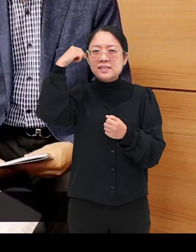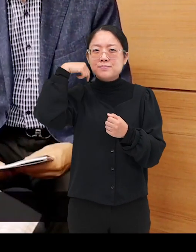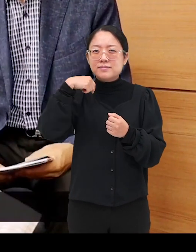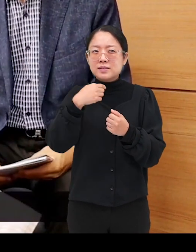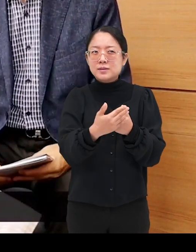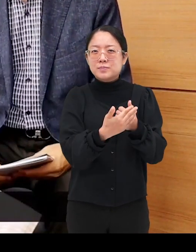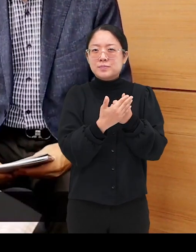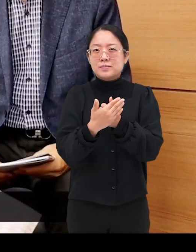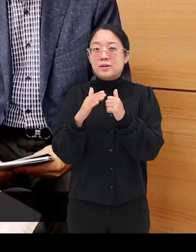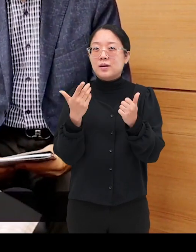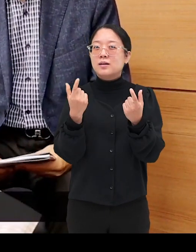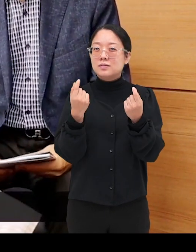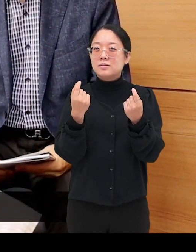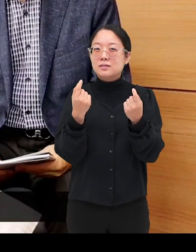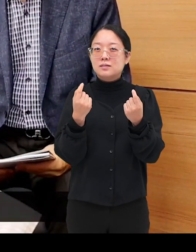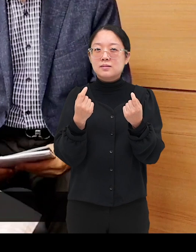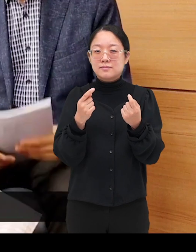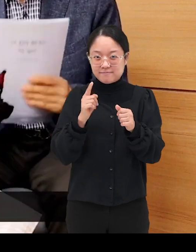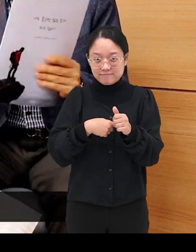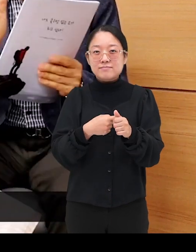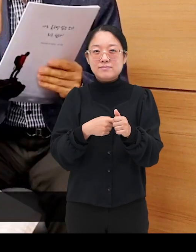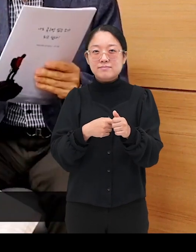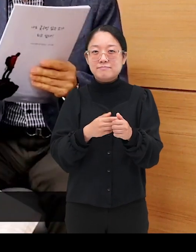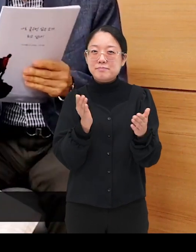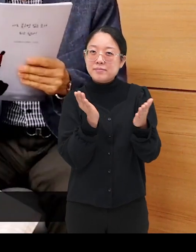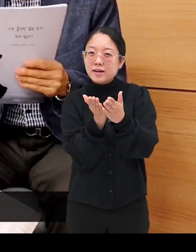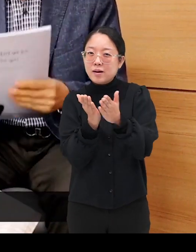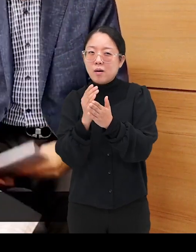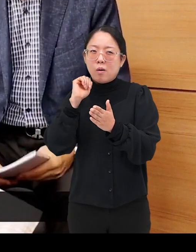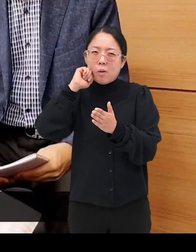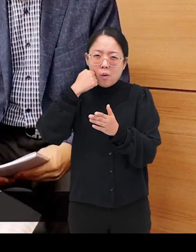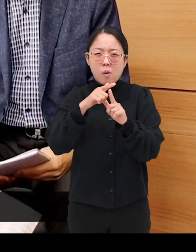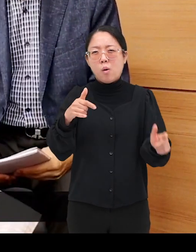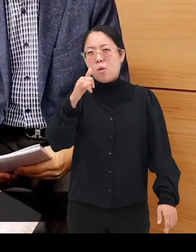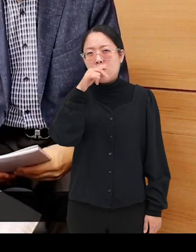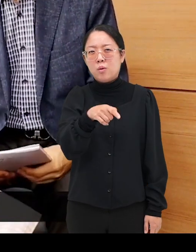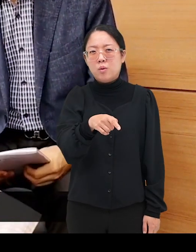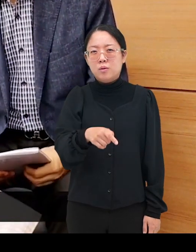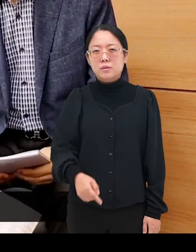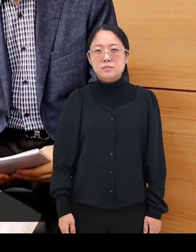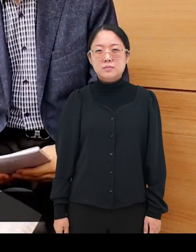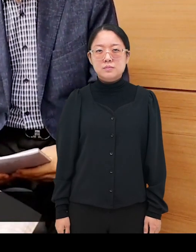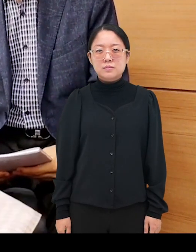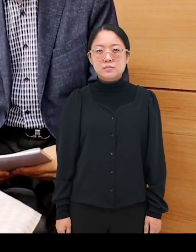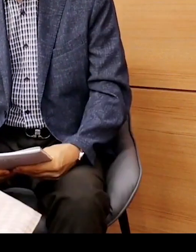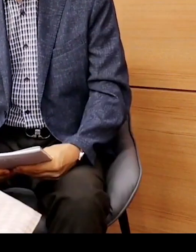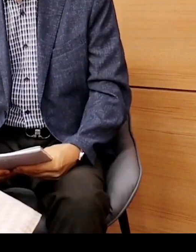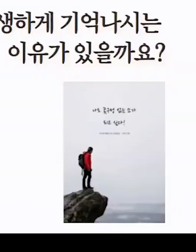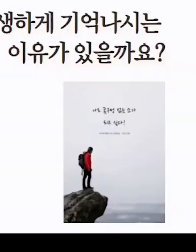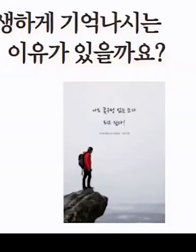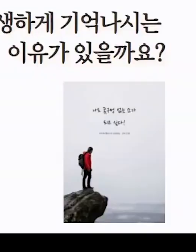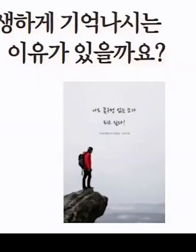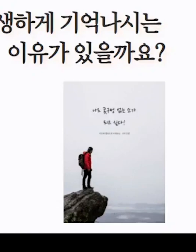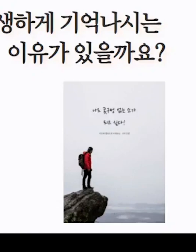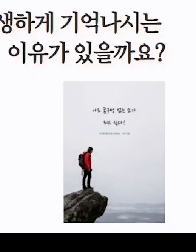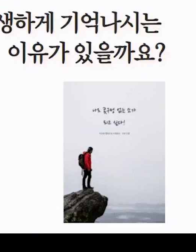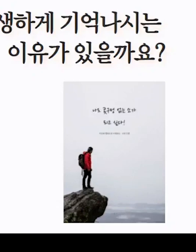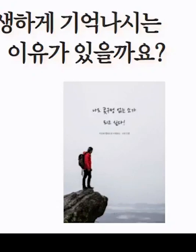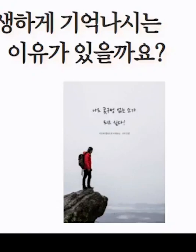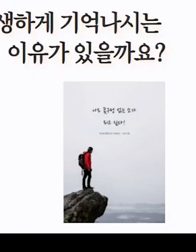그 부분이 굉장히 도움이 됐고 또 사실 그 부분을 맞추는데 그게 어려운 일이 있었어요. 그게. 그런데